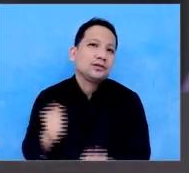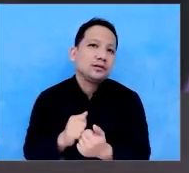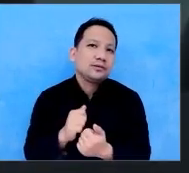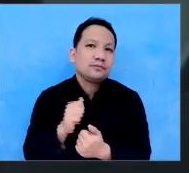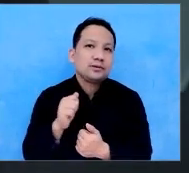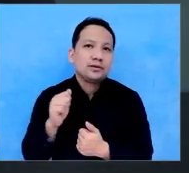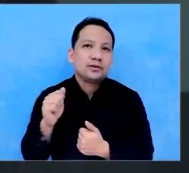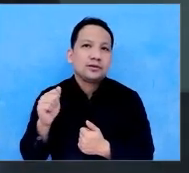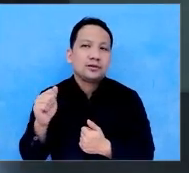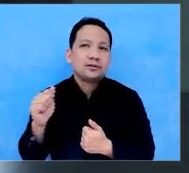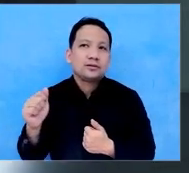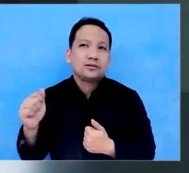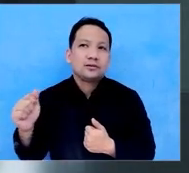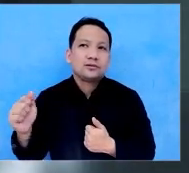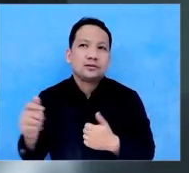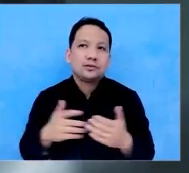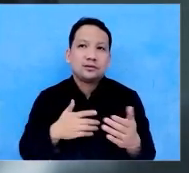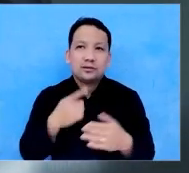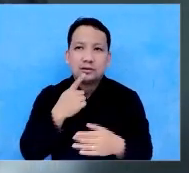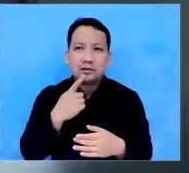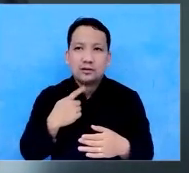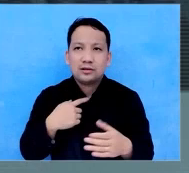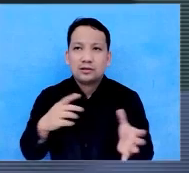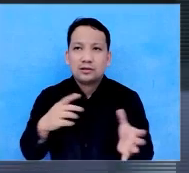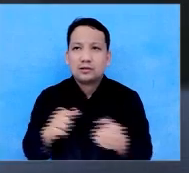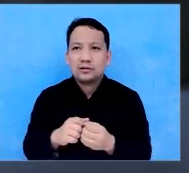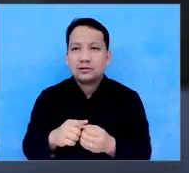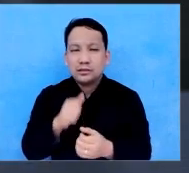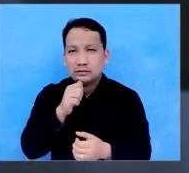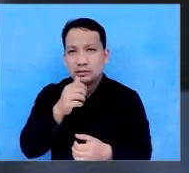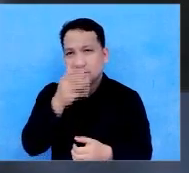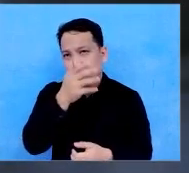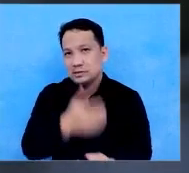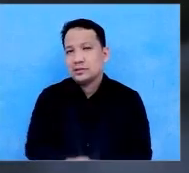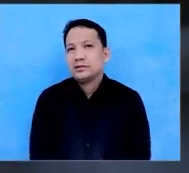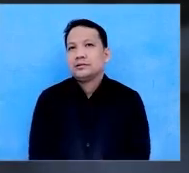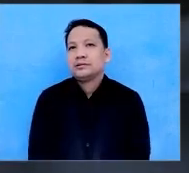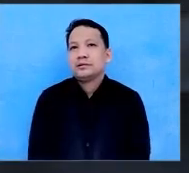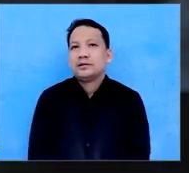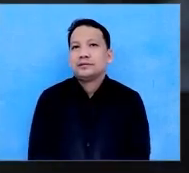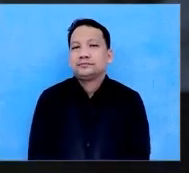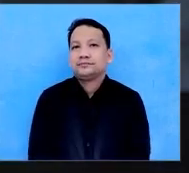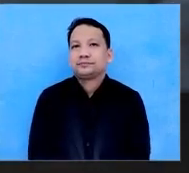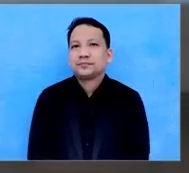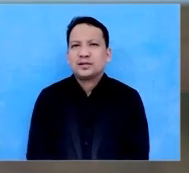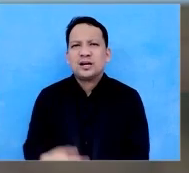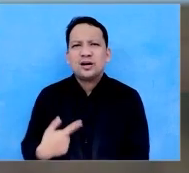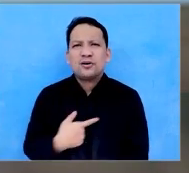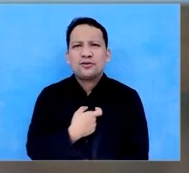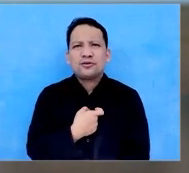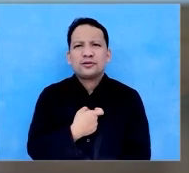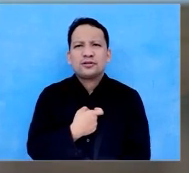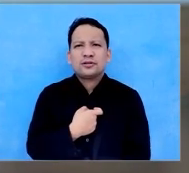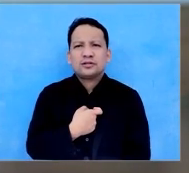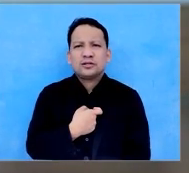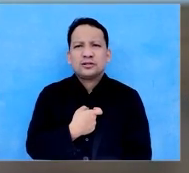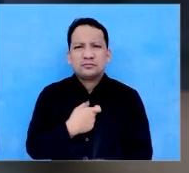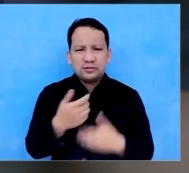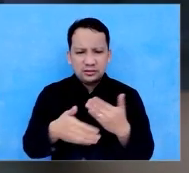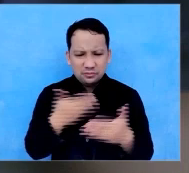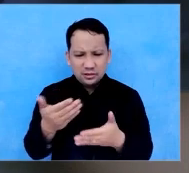tanhana iyong pansinin. Hugot after hugot. Ako na